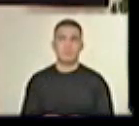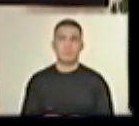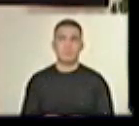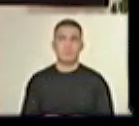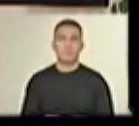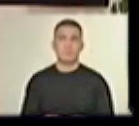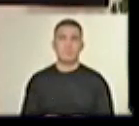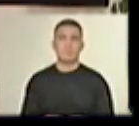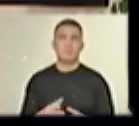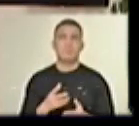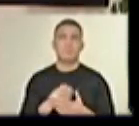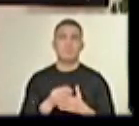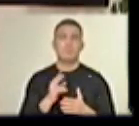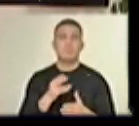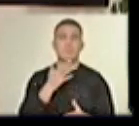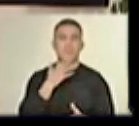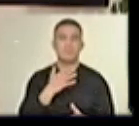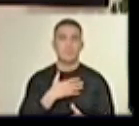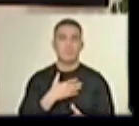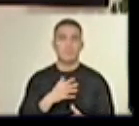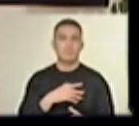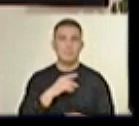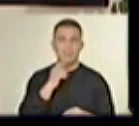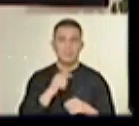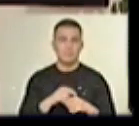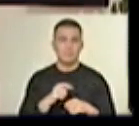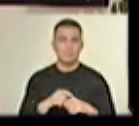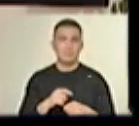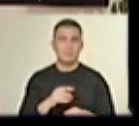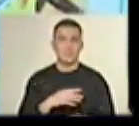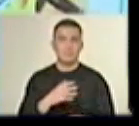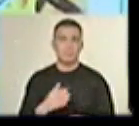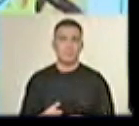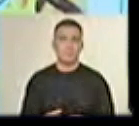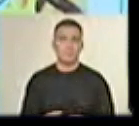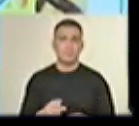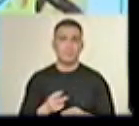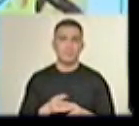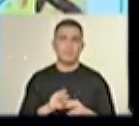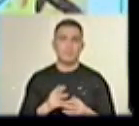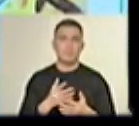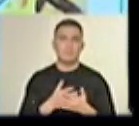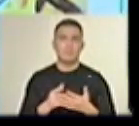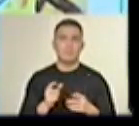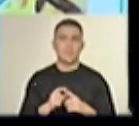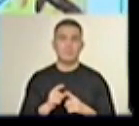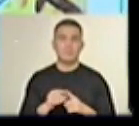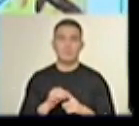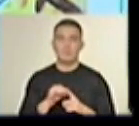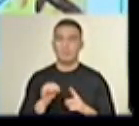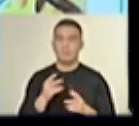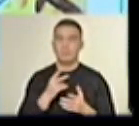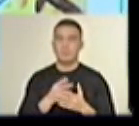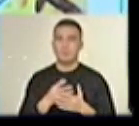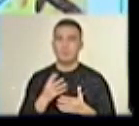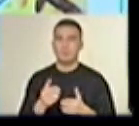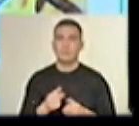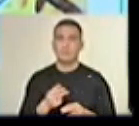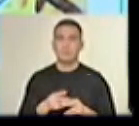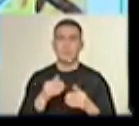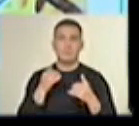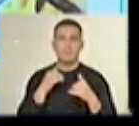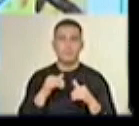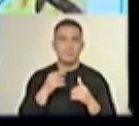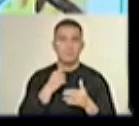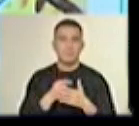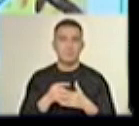Кого больше всех любил Журка? И стал он за женой всюду ходить, она корову